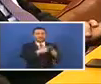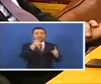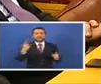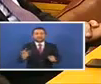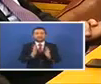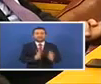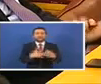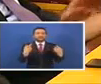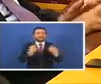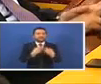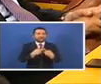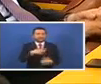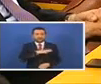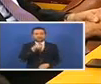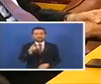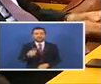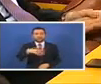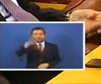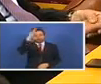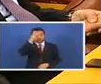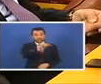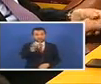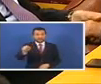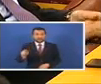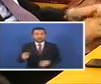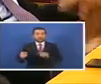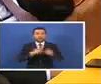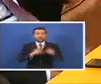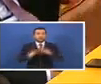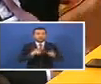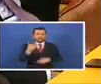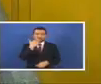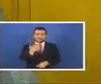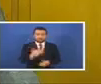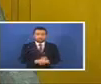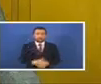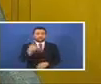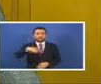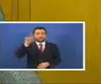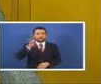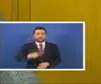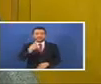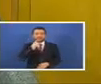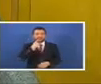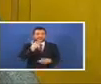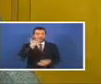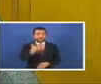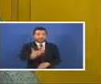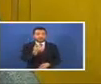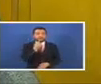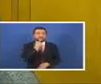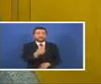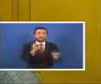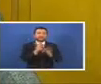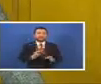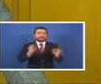süren savaş var. Üniversiteler, yönetimlerini kastediyorum, bir gün ağızlarını açıp çıt